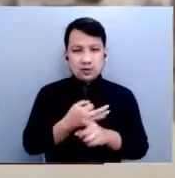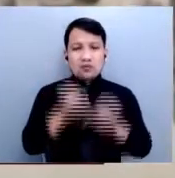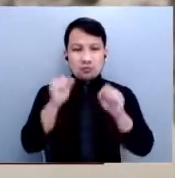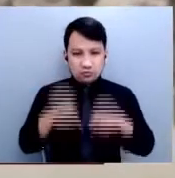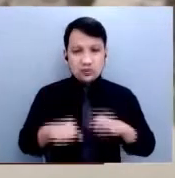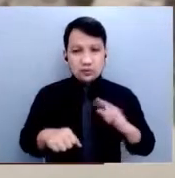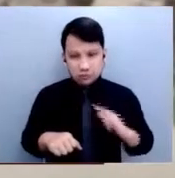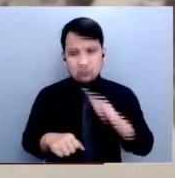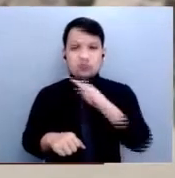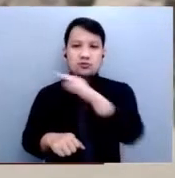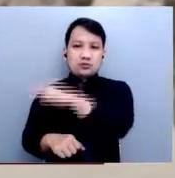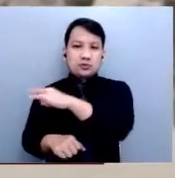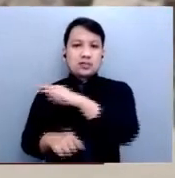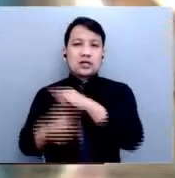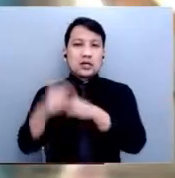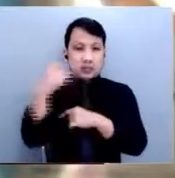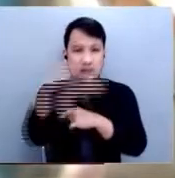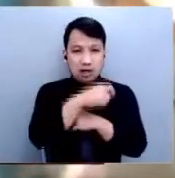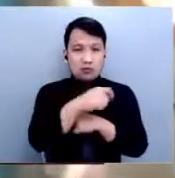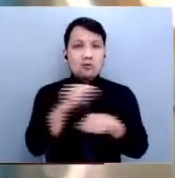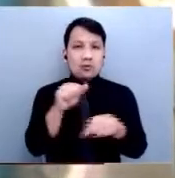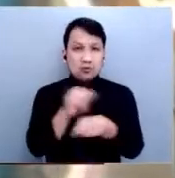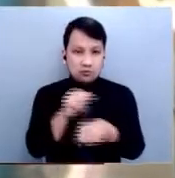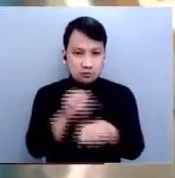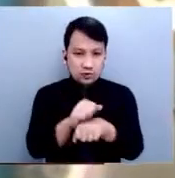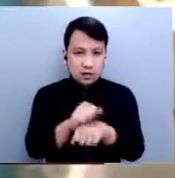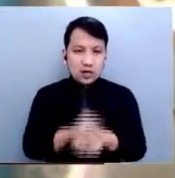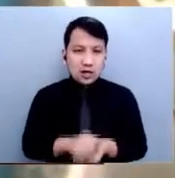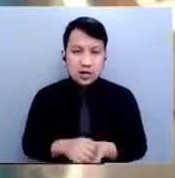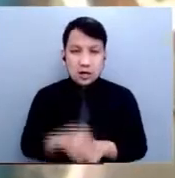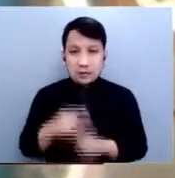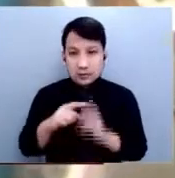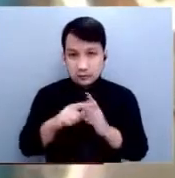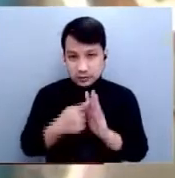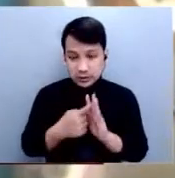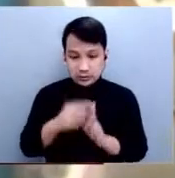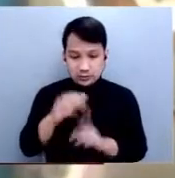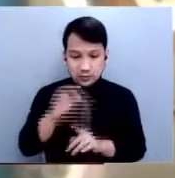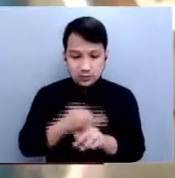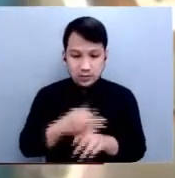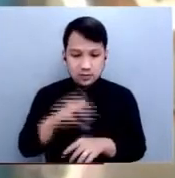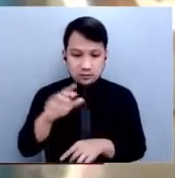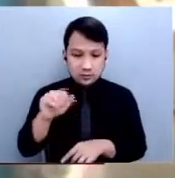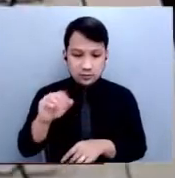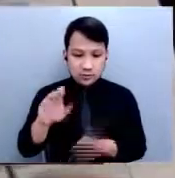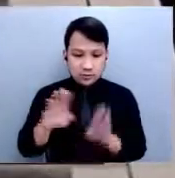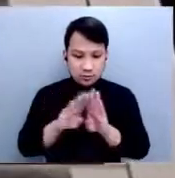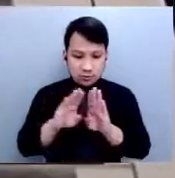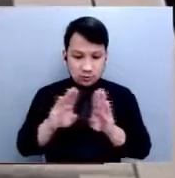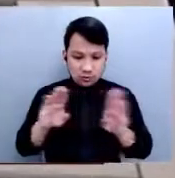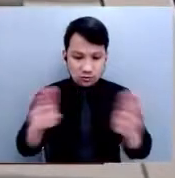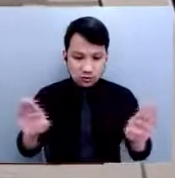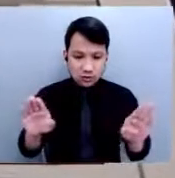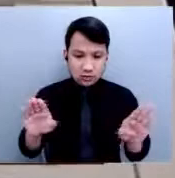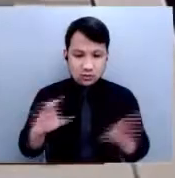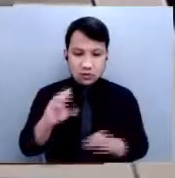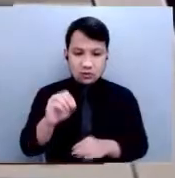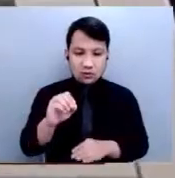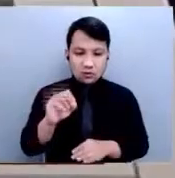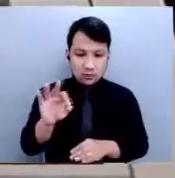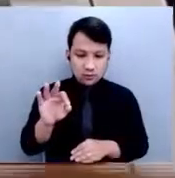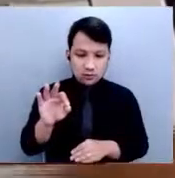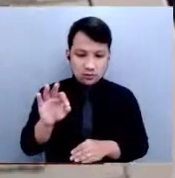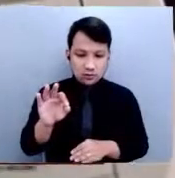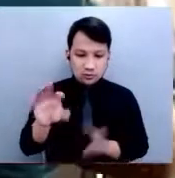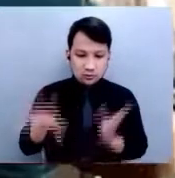makalipad pa Taiwan para magtrabaho. Simula kasi sa February 15, magbubukas na ulit ang Taiwan para sa mga overseas workers. Kung siya